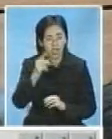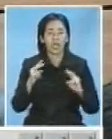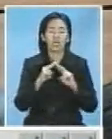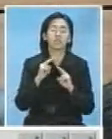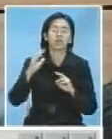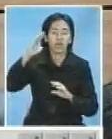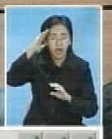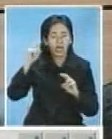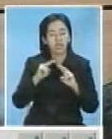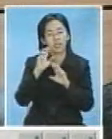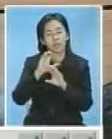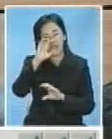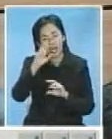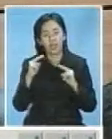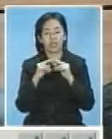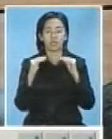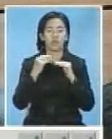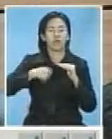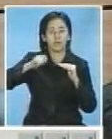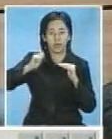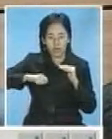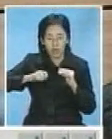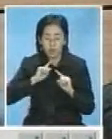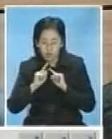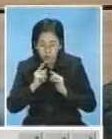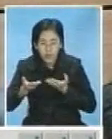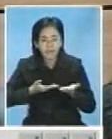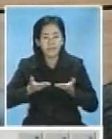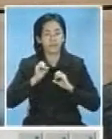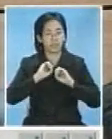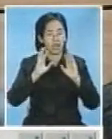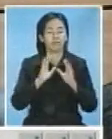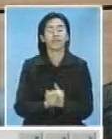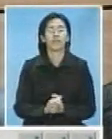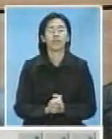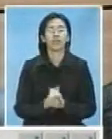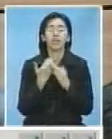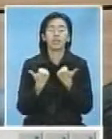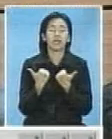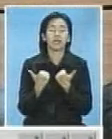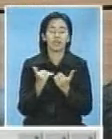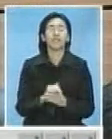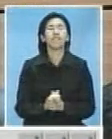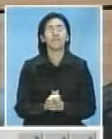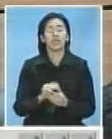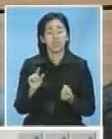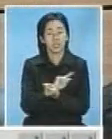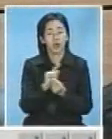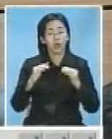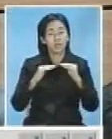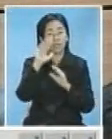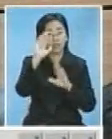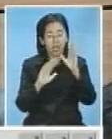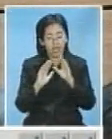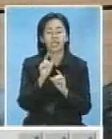ทรวงยุติธรรมหรือว่าหน่วยงานไหนก็ตามเนี่ยต้องให้เข้าใจว่าสังคมประชาธิปไตยเป็นสังคมที่เคาร